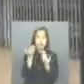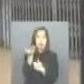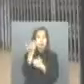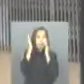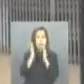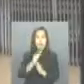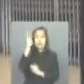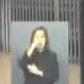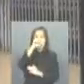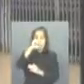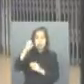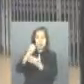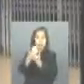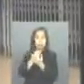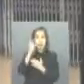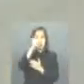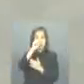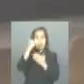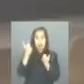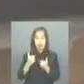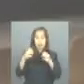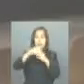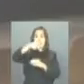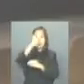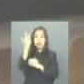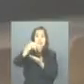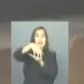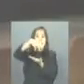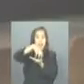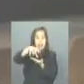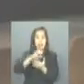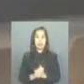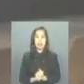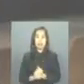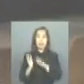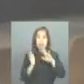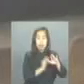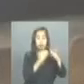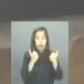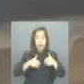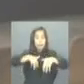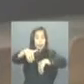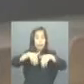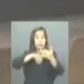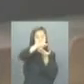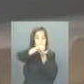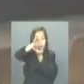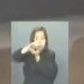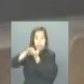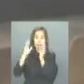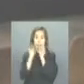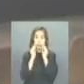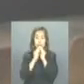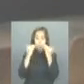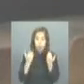วิลาสินีสุภรสไทย PBS รายงาน ค่ะสำหรับเวทีสัญจรเสียงประชาชนเปลี่ยนประเทศไทยภาคใต้นะคะจะเริ่มขึ้น